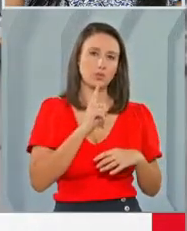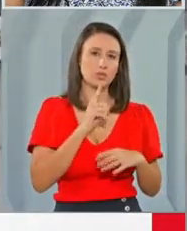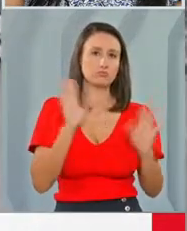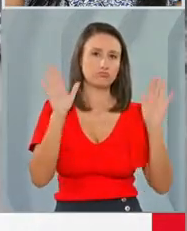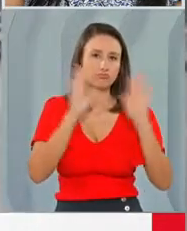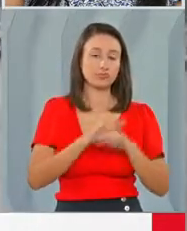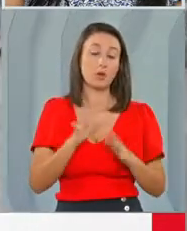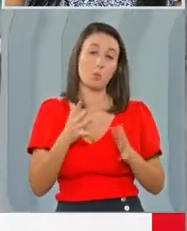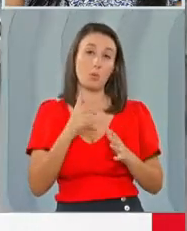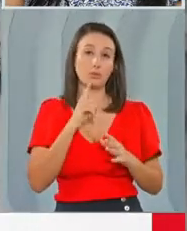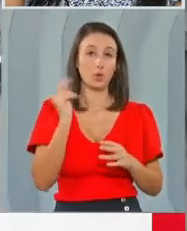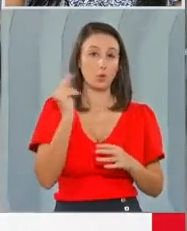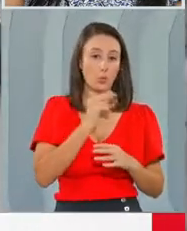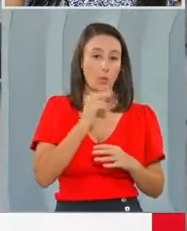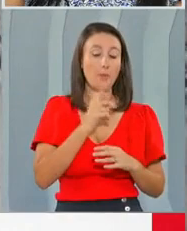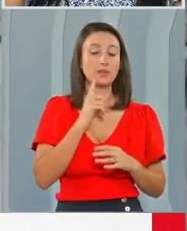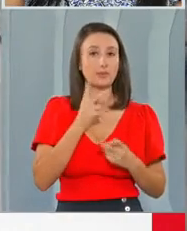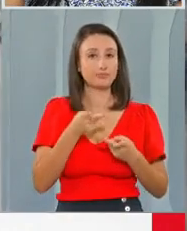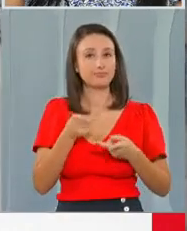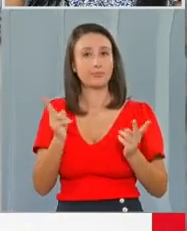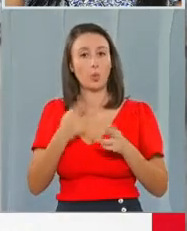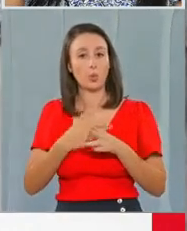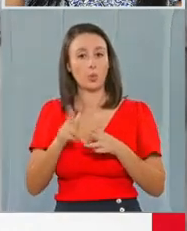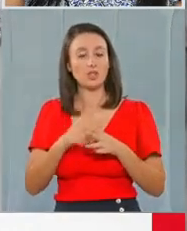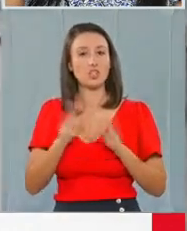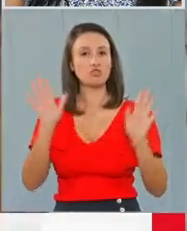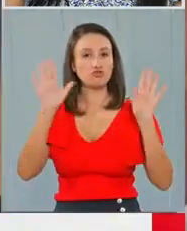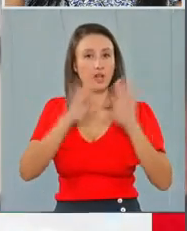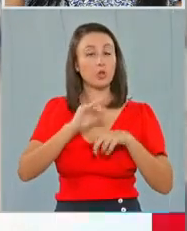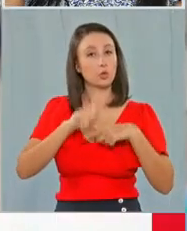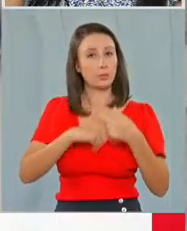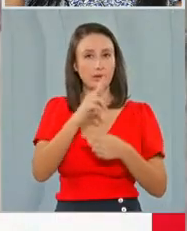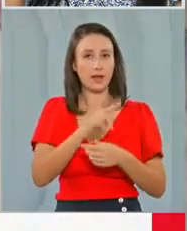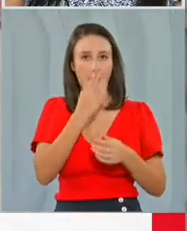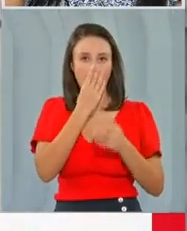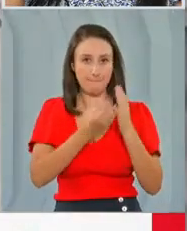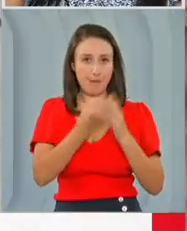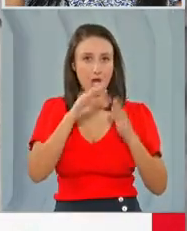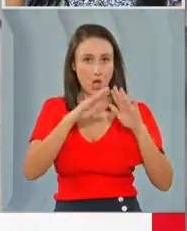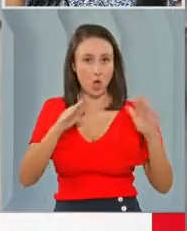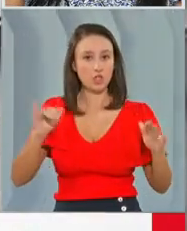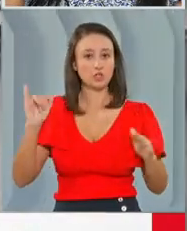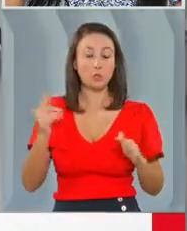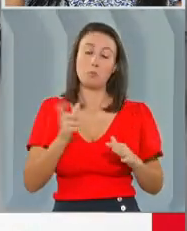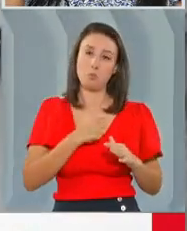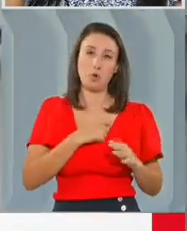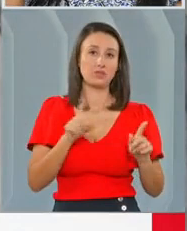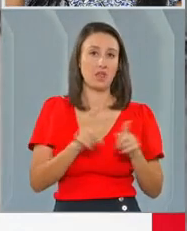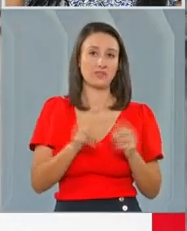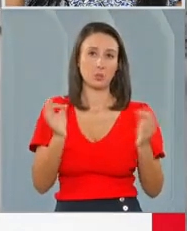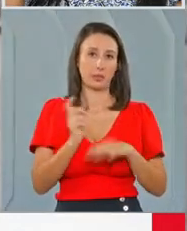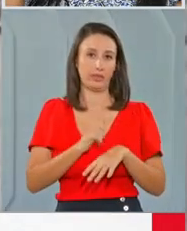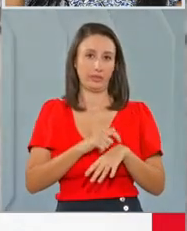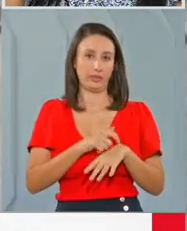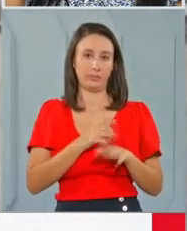nori, e posibil să le după amiază să mai degajeze puțin cerul, după care să reapară norii și pot să fie și aici și pentru scurt